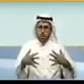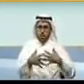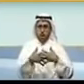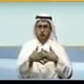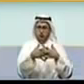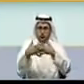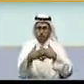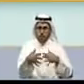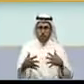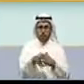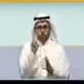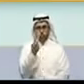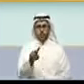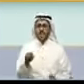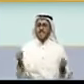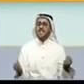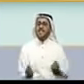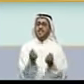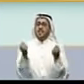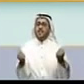2018.